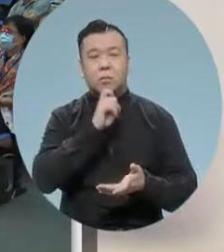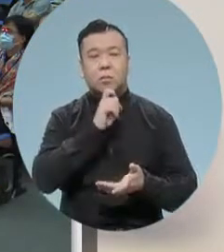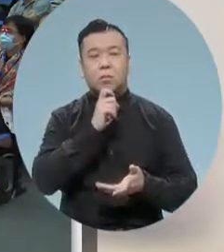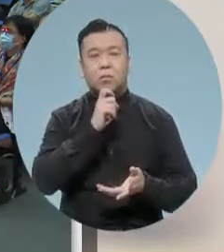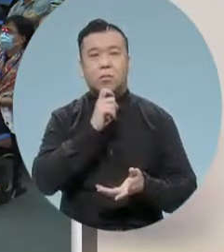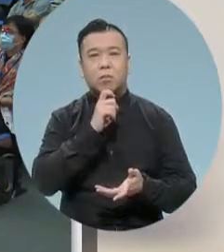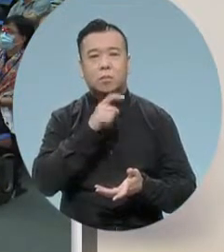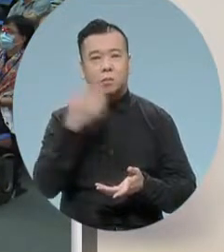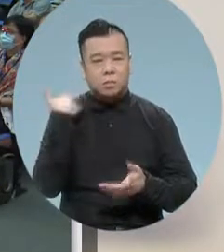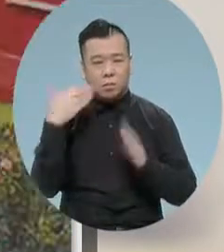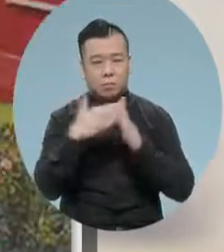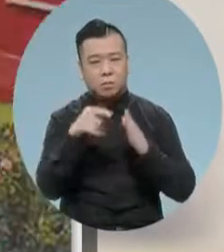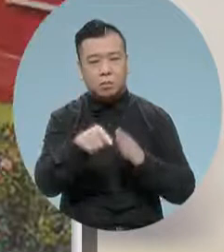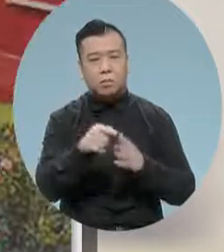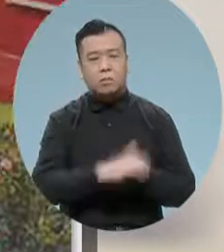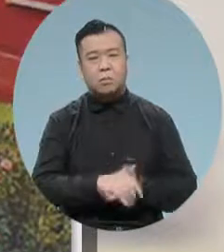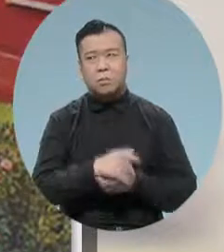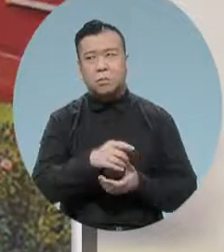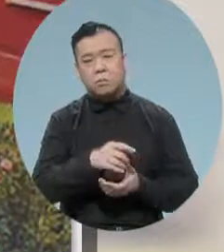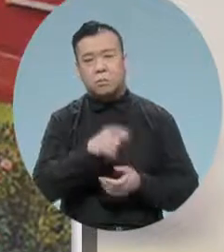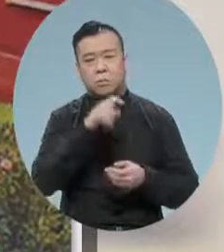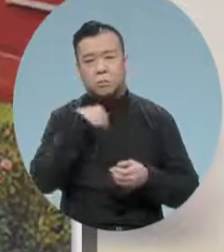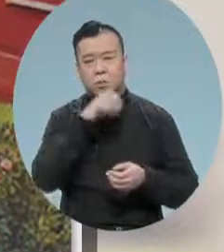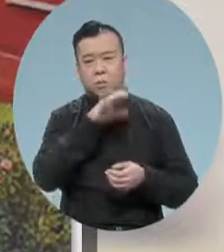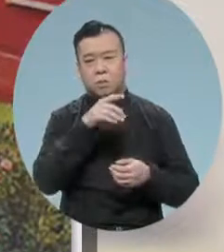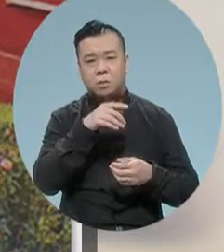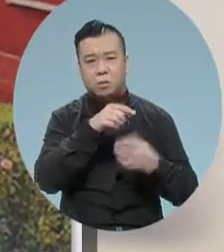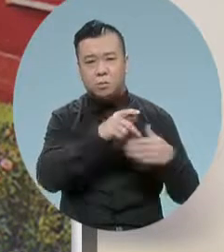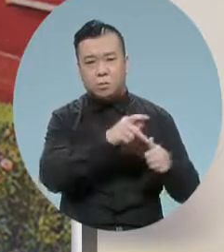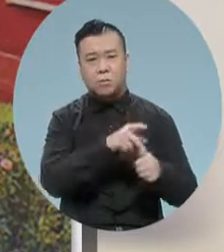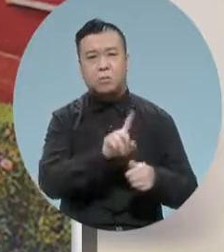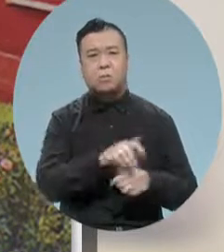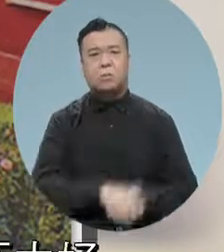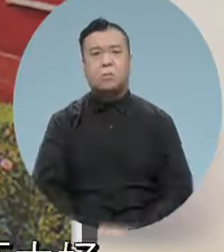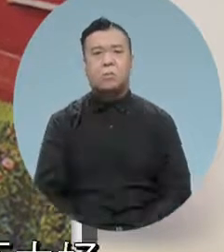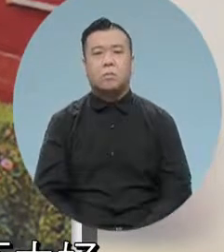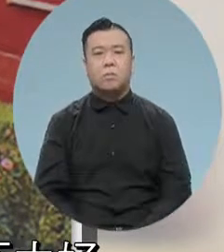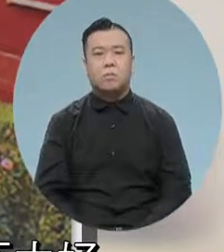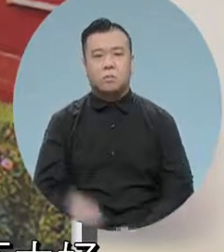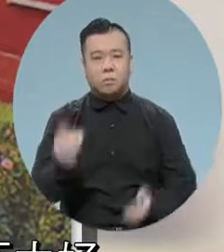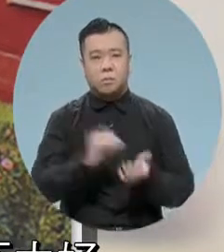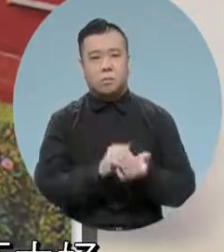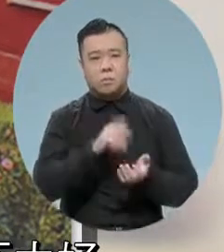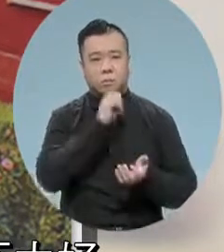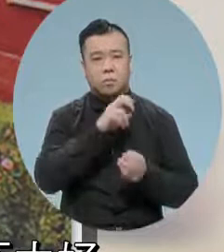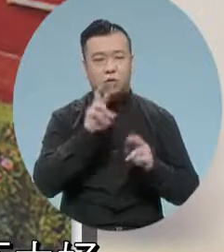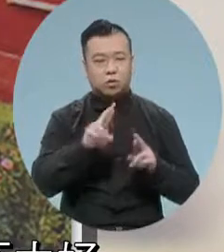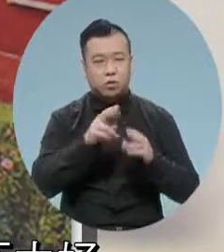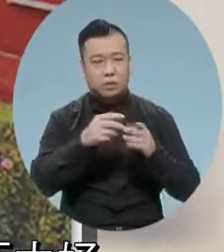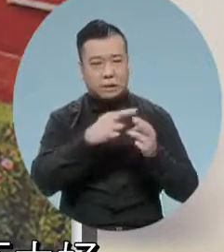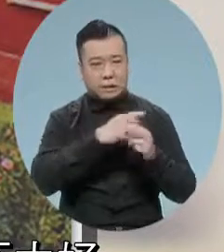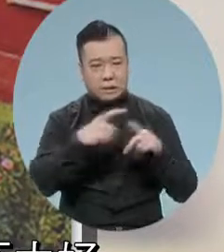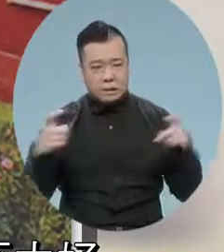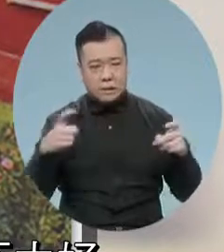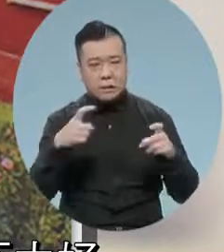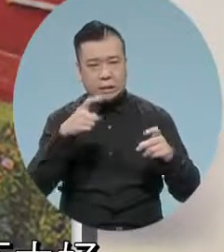的故居在那裡。我想起狄更斯一句說話，一路都《雙城記》入邊，我覺得就翻